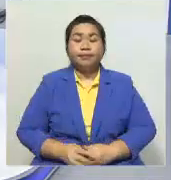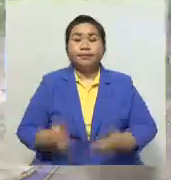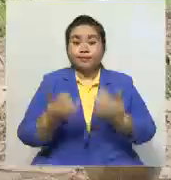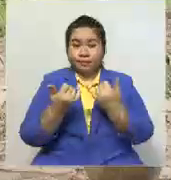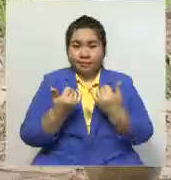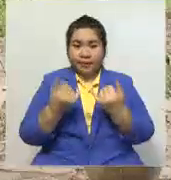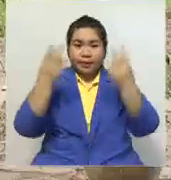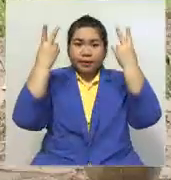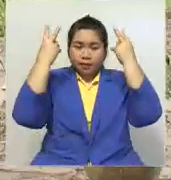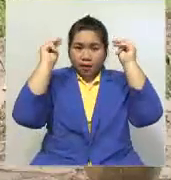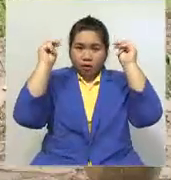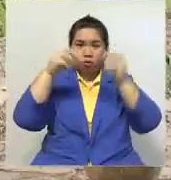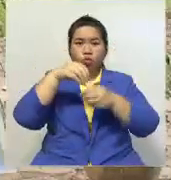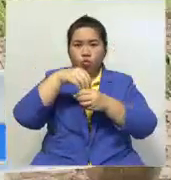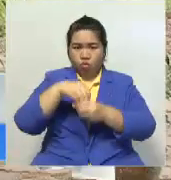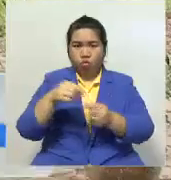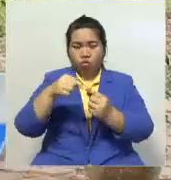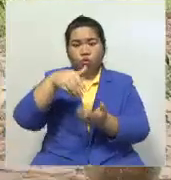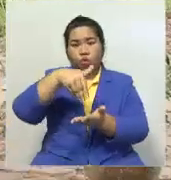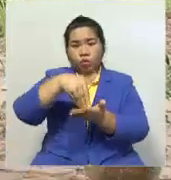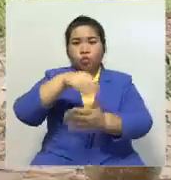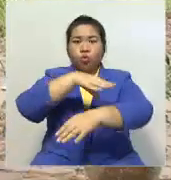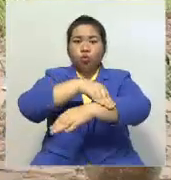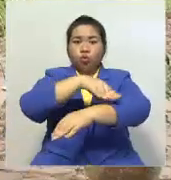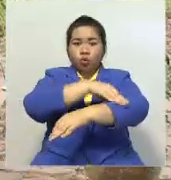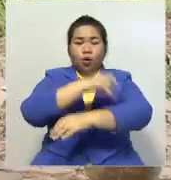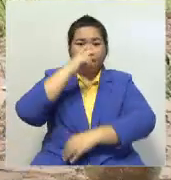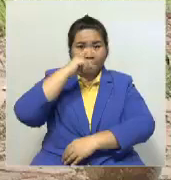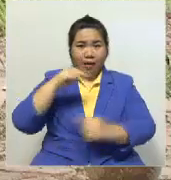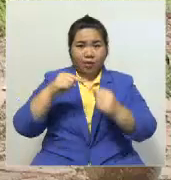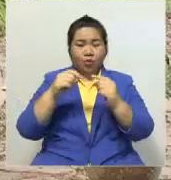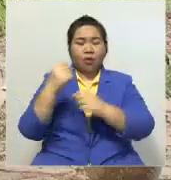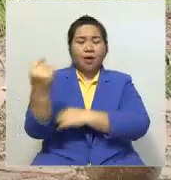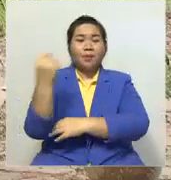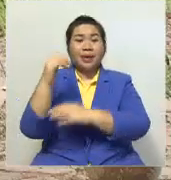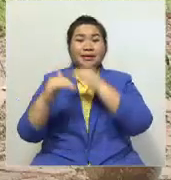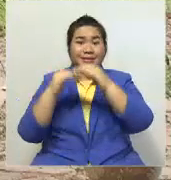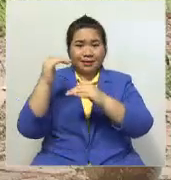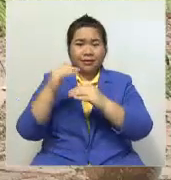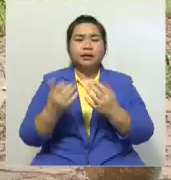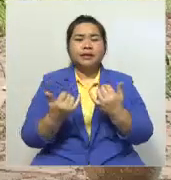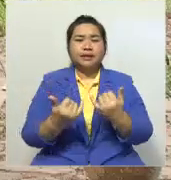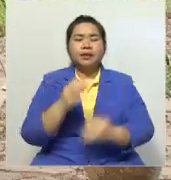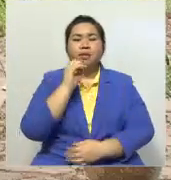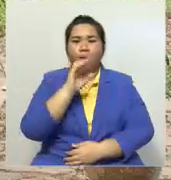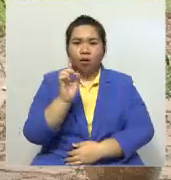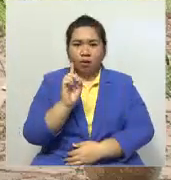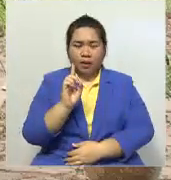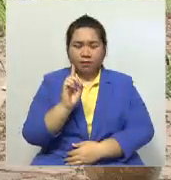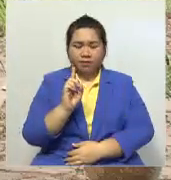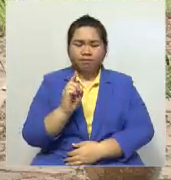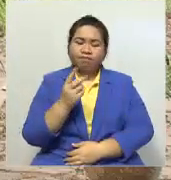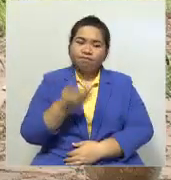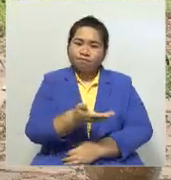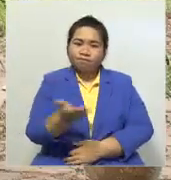ขณะนี้นะคะนายกรัฐมนตรีอยู่ที่ศูนย์แพทย์แผนไทยพมนาจังหวัดอำนาจเจริญนะคะซึ่งมั่นใจได้เลยว่าทั้งคุณผู้ชมและคุณกรองแก้ว